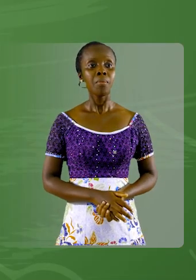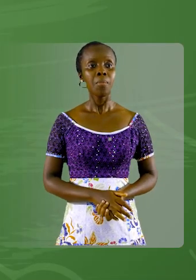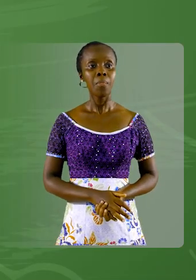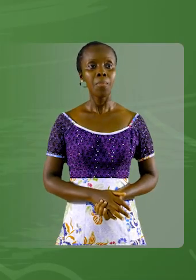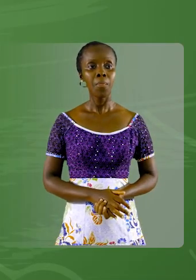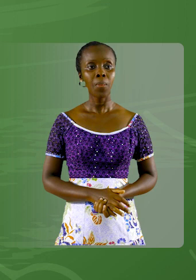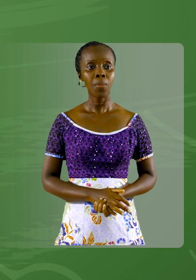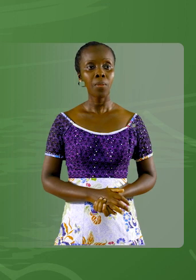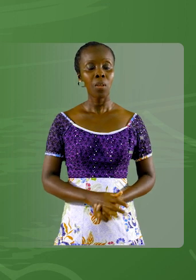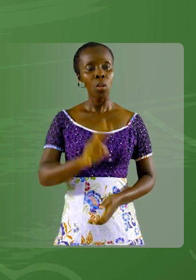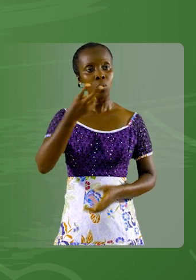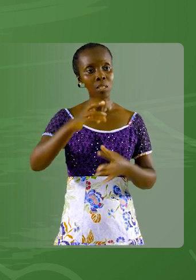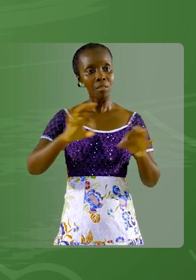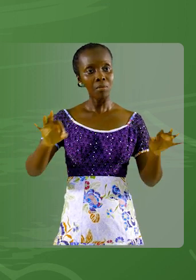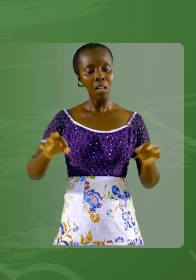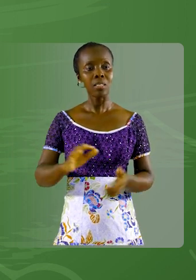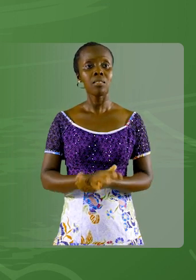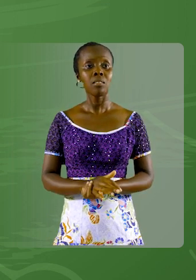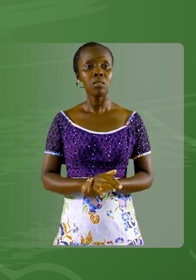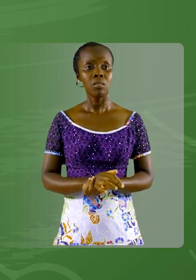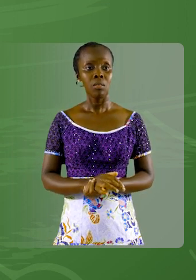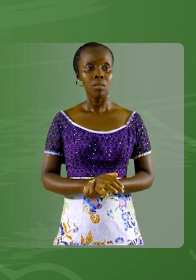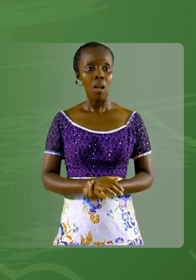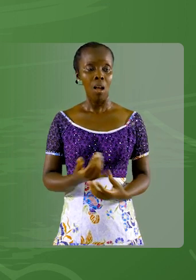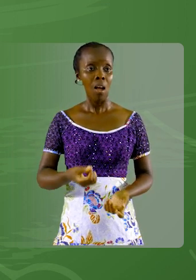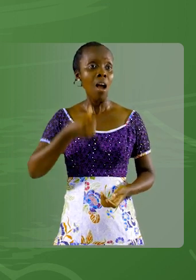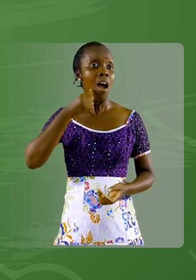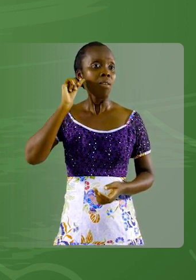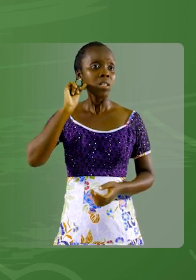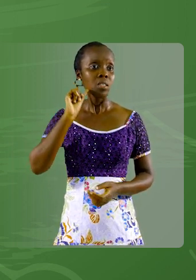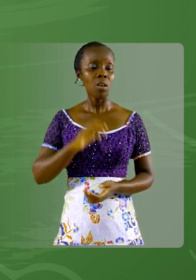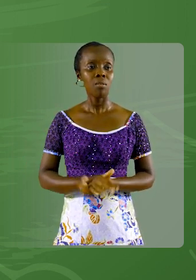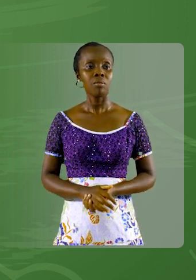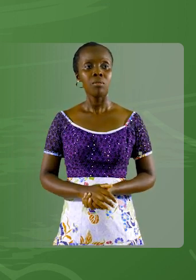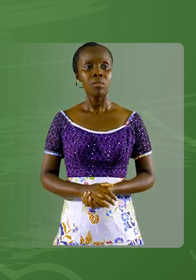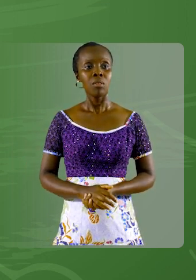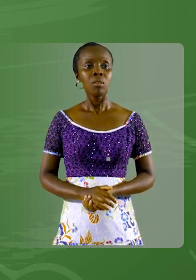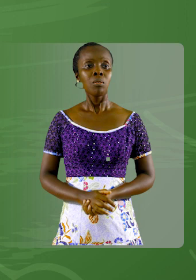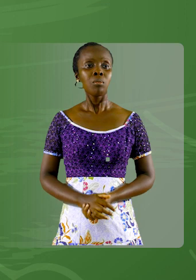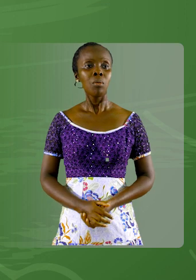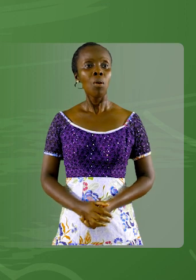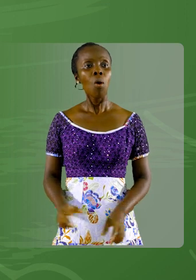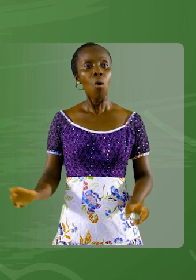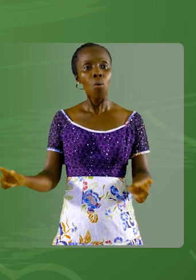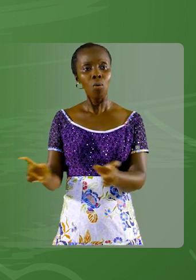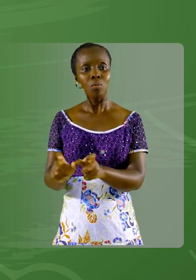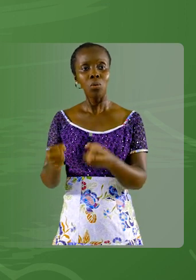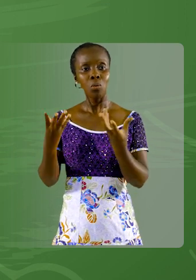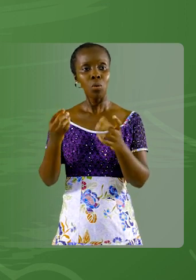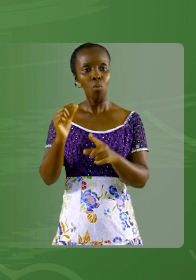Et de combien de mots est constitué l'adverbe avant-hier? Il est constitué de deux